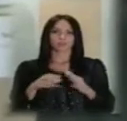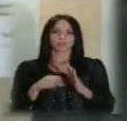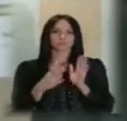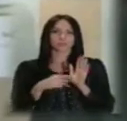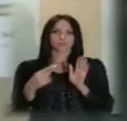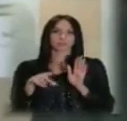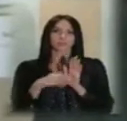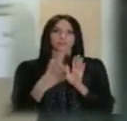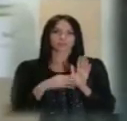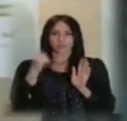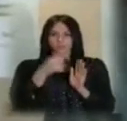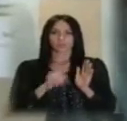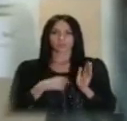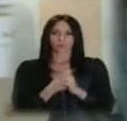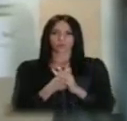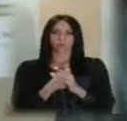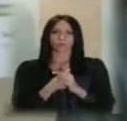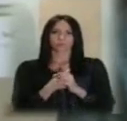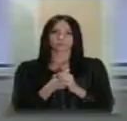до війни на Донбасі.